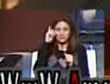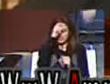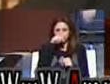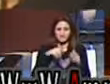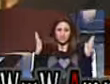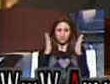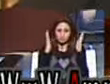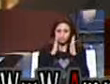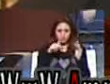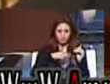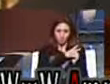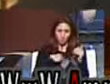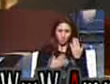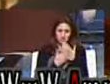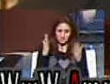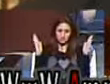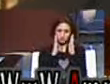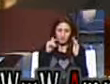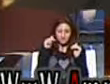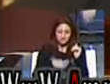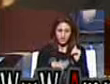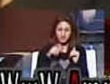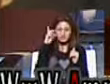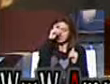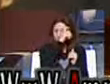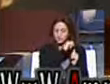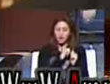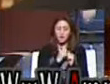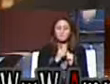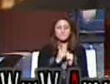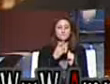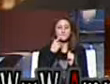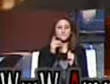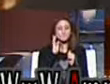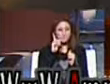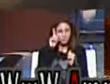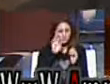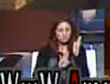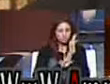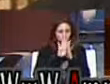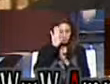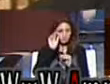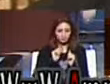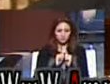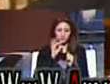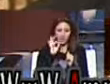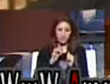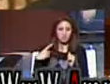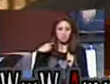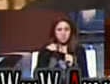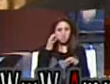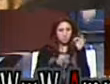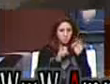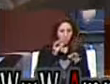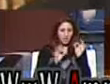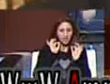كبيرة جدا. والتحدي الأكبر والأعظم بالنسبة لها هو سد العجز في